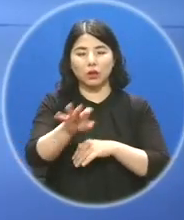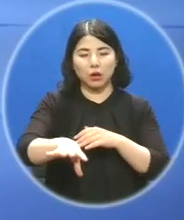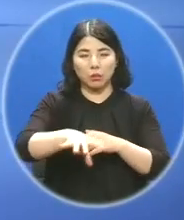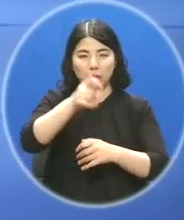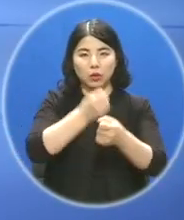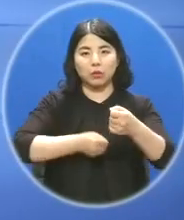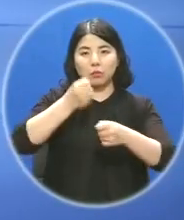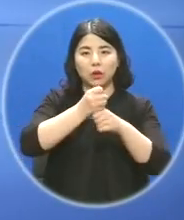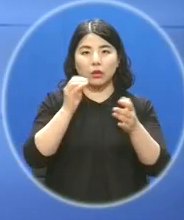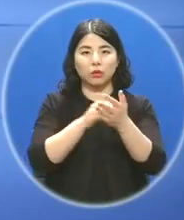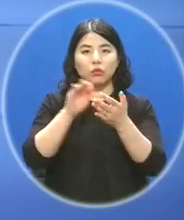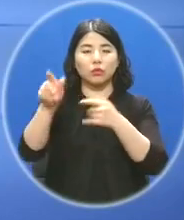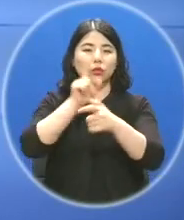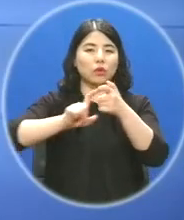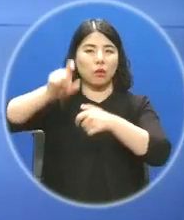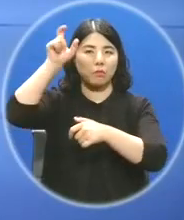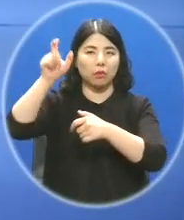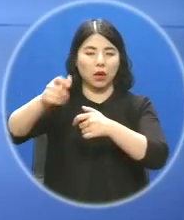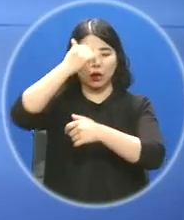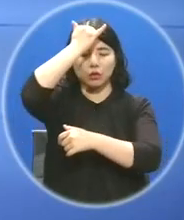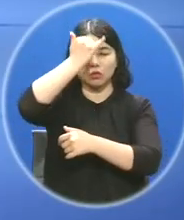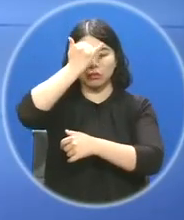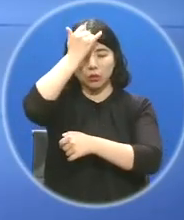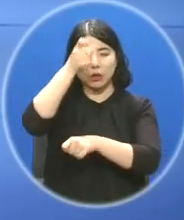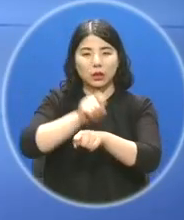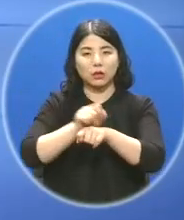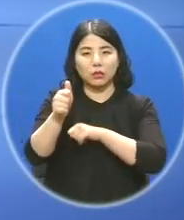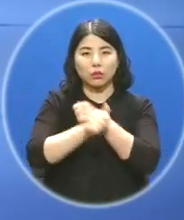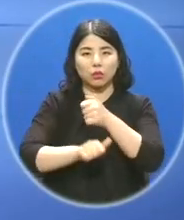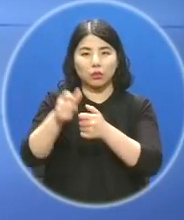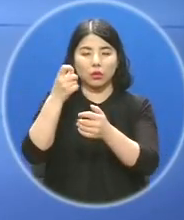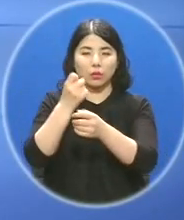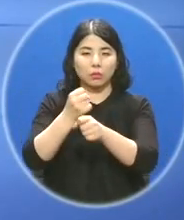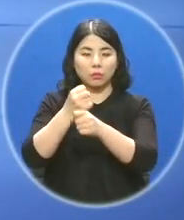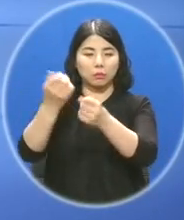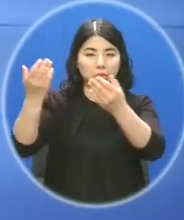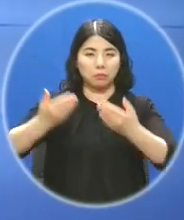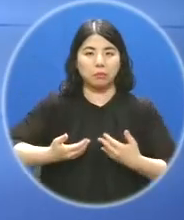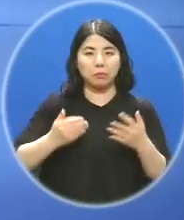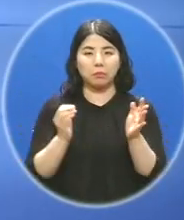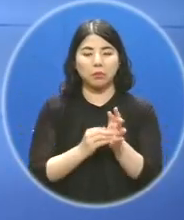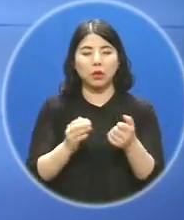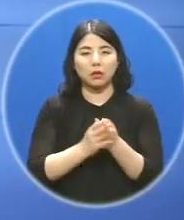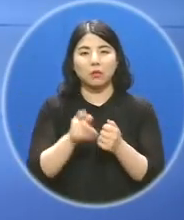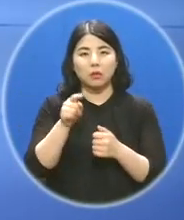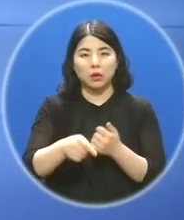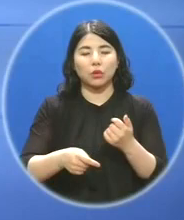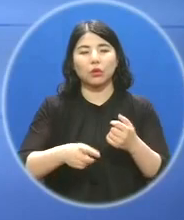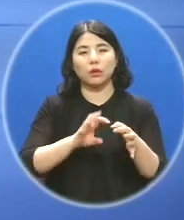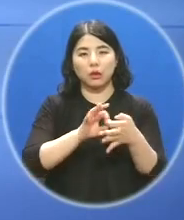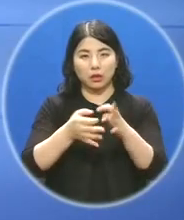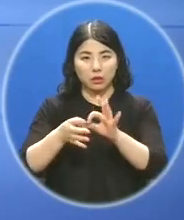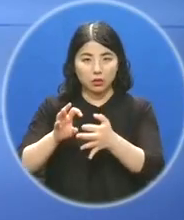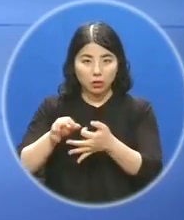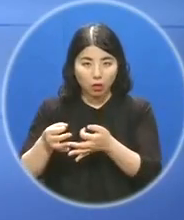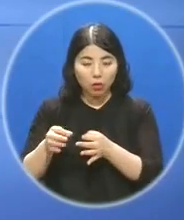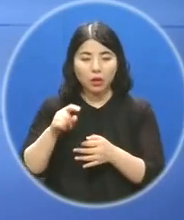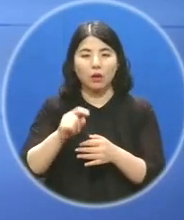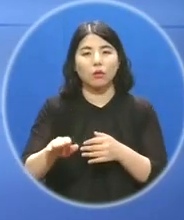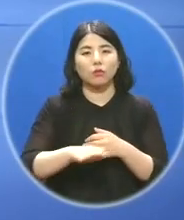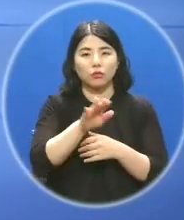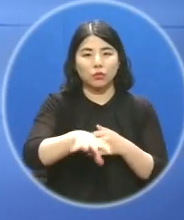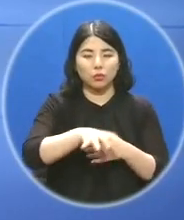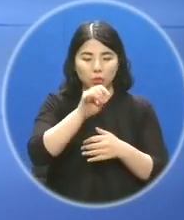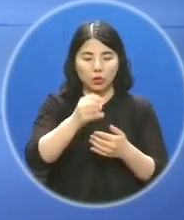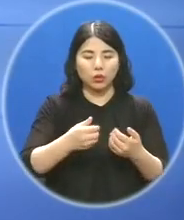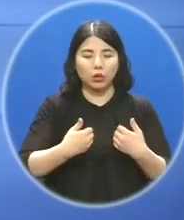달 안 돼서 그거보다도 더 강력한 윤리특위 조례를 만들어냈었죠. 그래서 이런 일련의 그 것들이 저희부터 좀